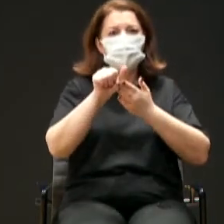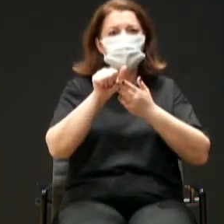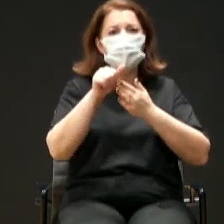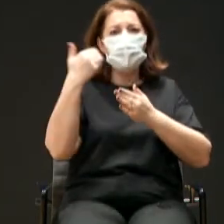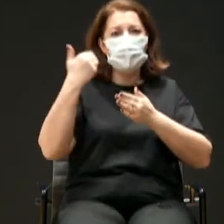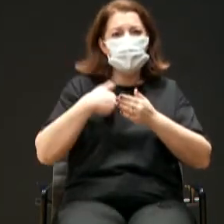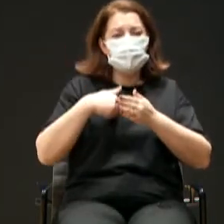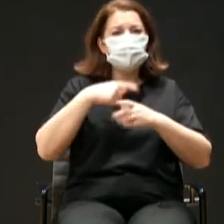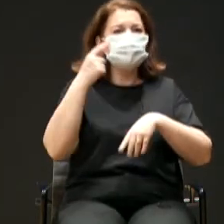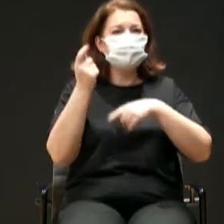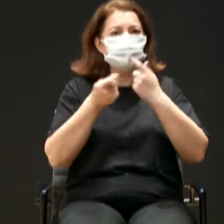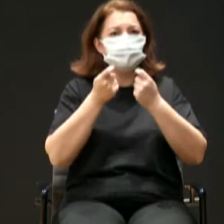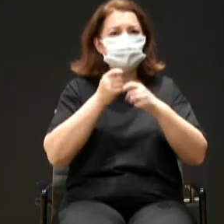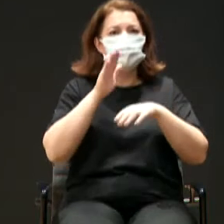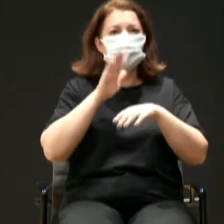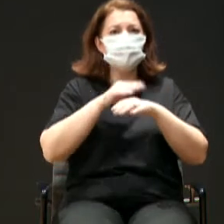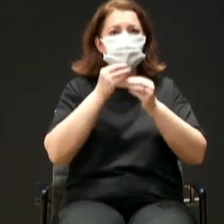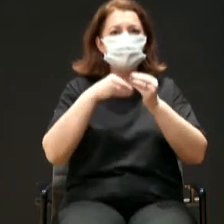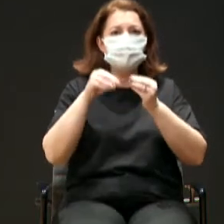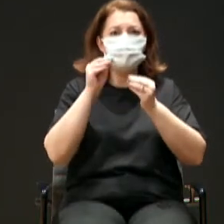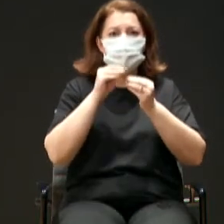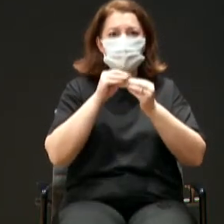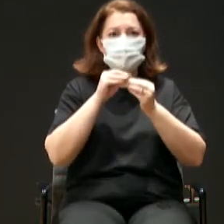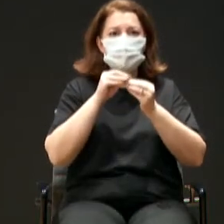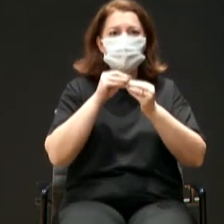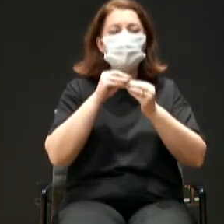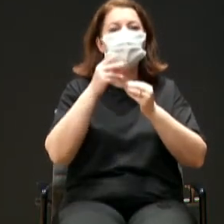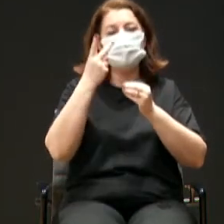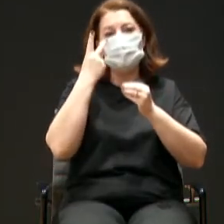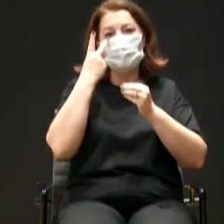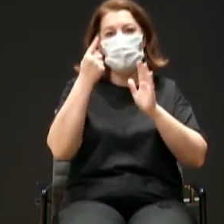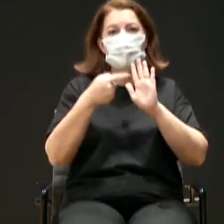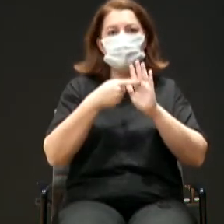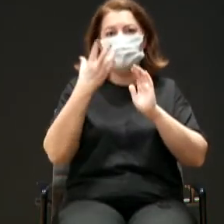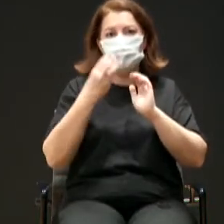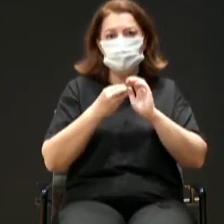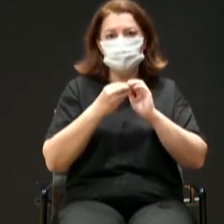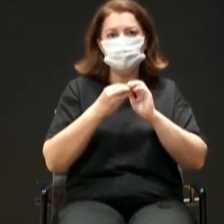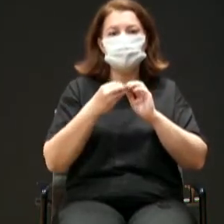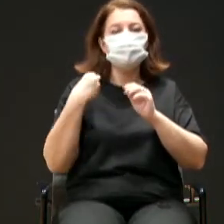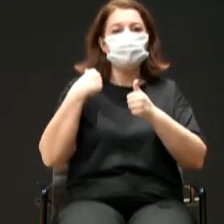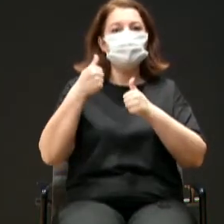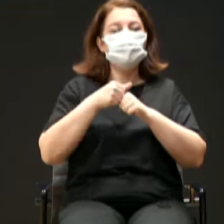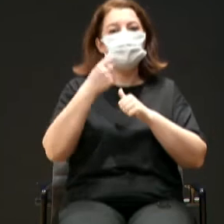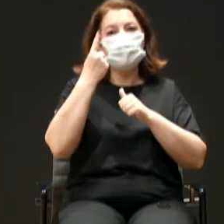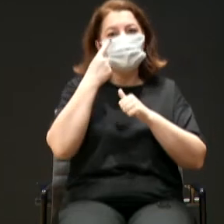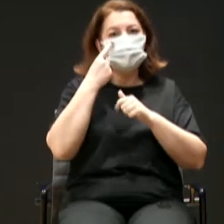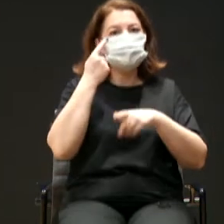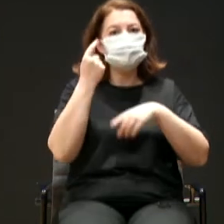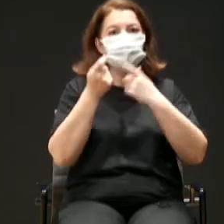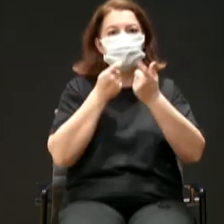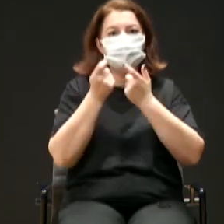kamunun çalışanlarına yapılacak zamlarda gösterge oluyor. Yani yine devletimiz